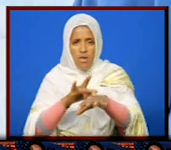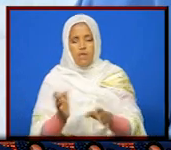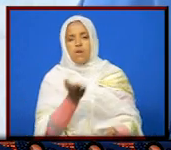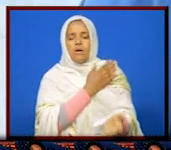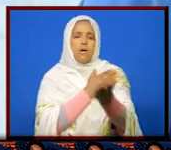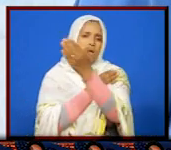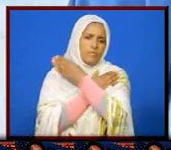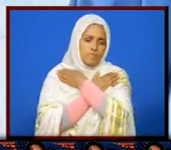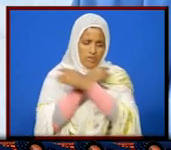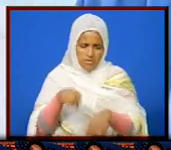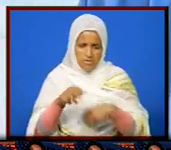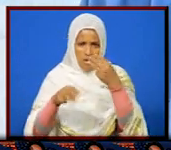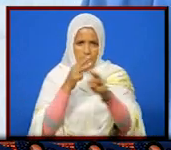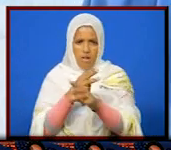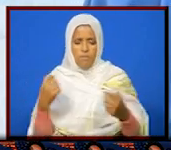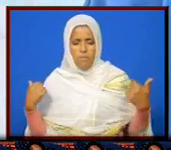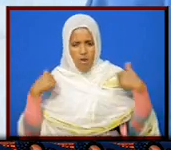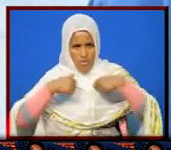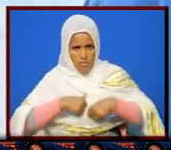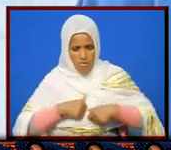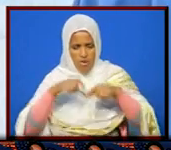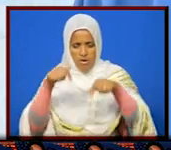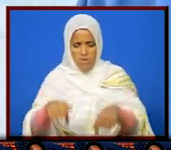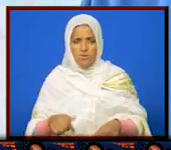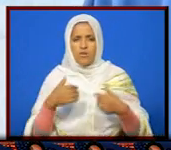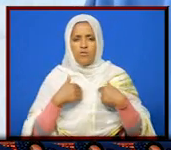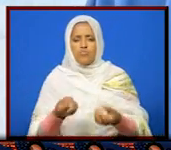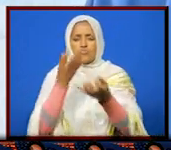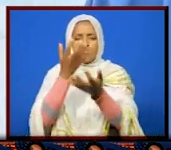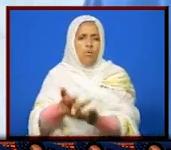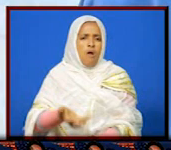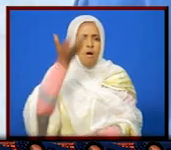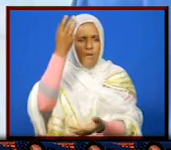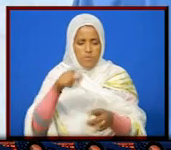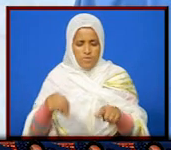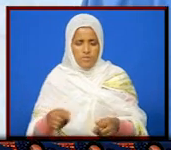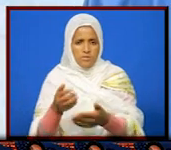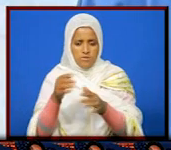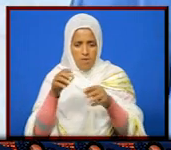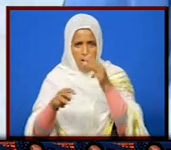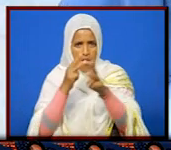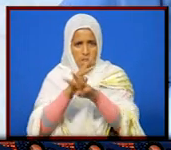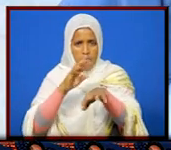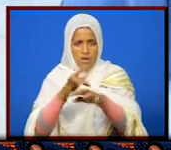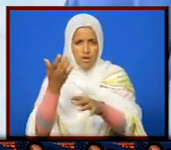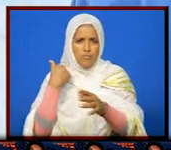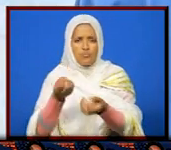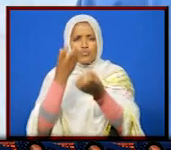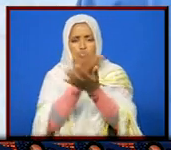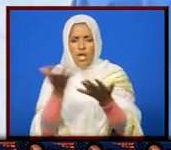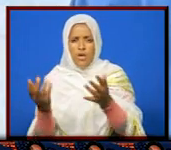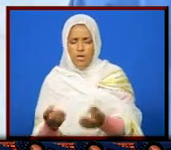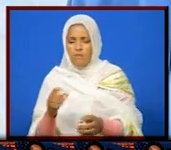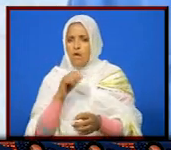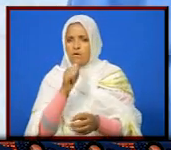ምድር የለበሱትን ጋቢ፣ በዚህ የነበራቸውን ካባ፣ በዚህ የነበራቸውን ብዙ ሀብት፣ በዚህ የነበራቸውን ብዙ ንብረት፣ በዚህ